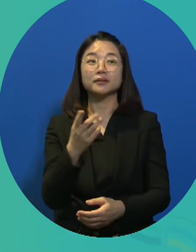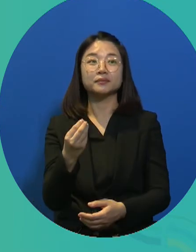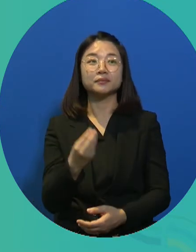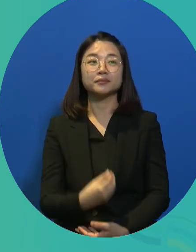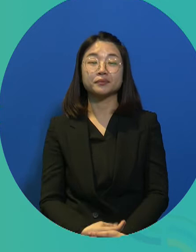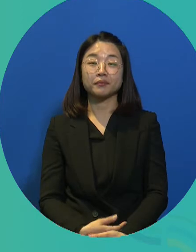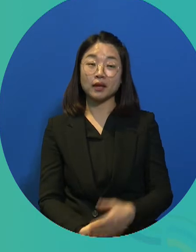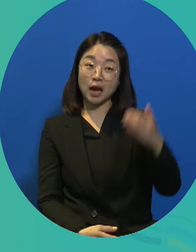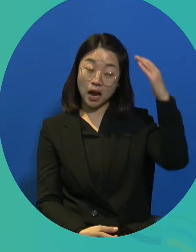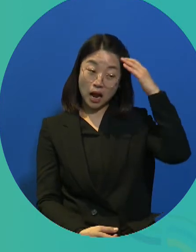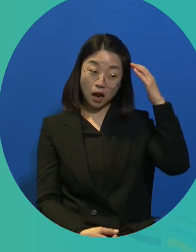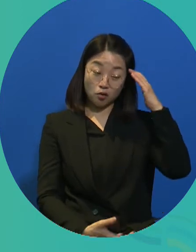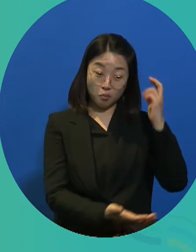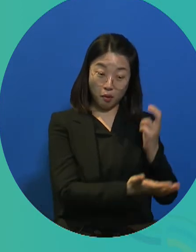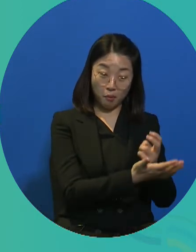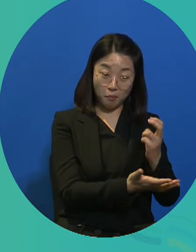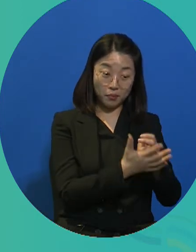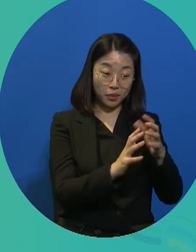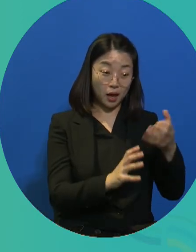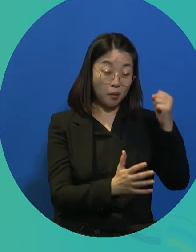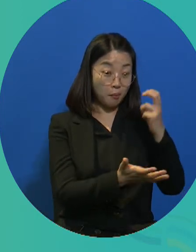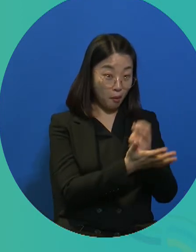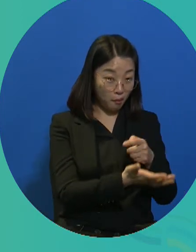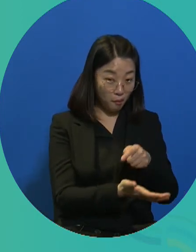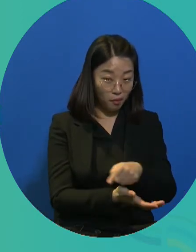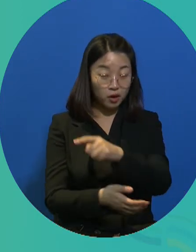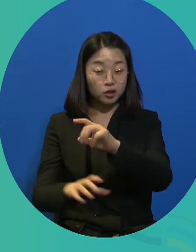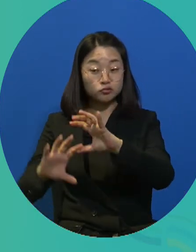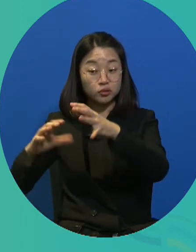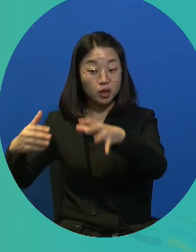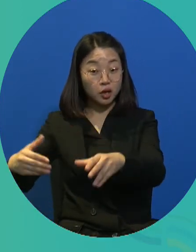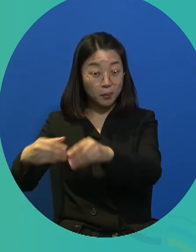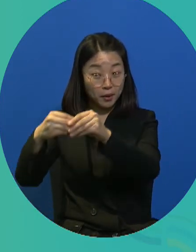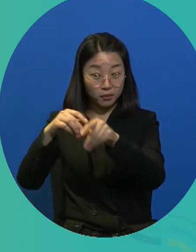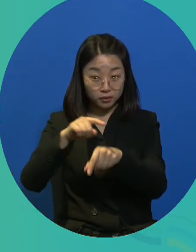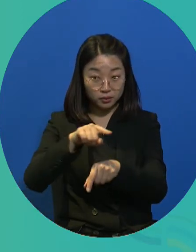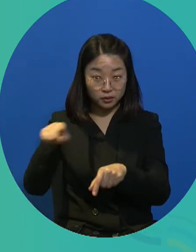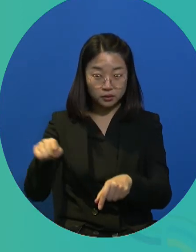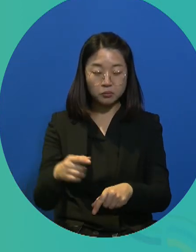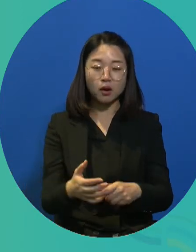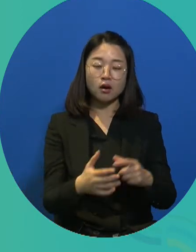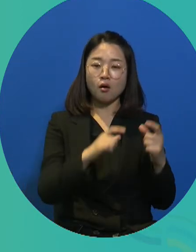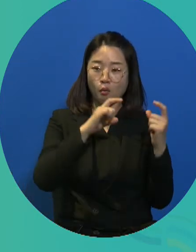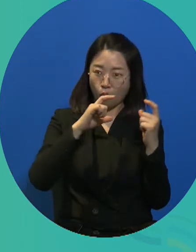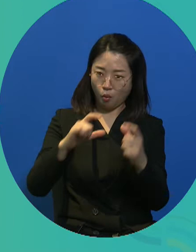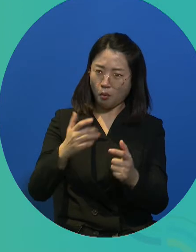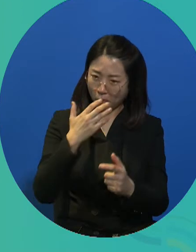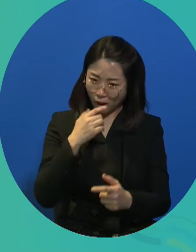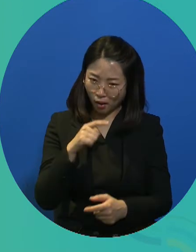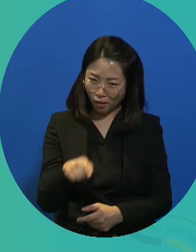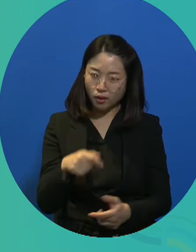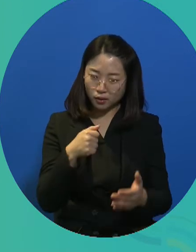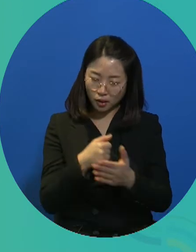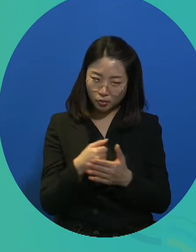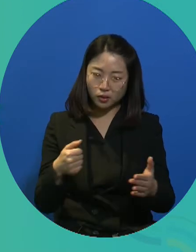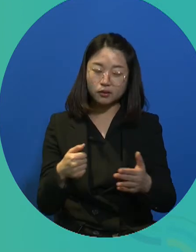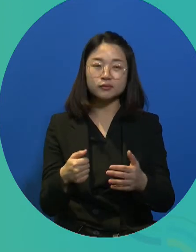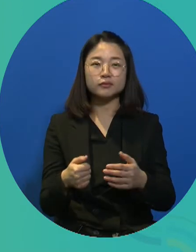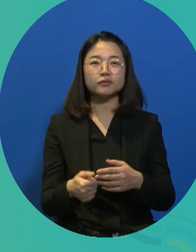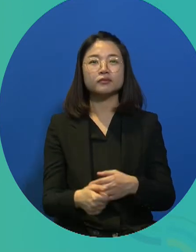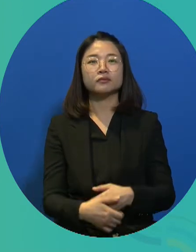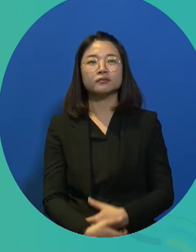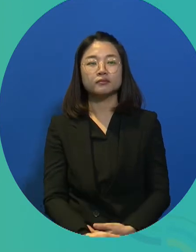그래도 국내법과 같은 효력을 지닌 국제조약에 따른 견해와 권고들이기 때문에 일정 정도의 구속력